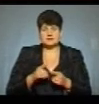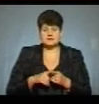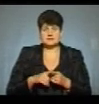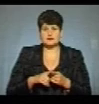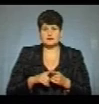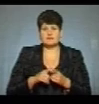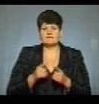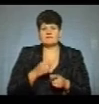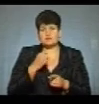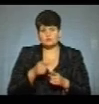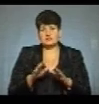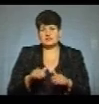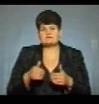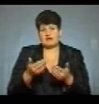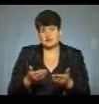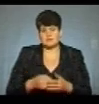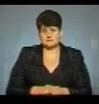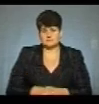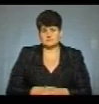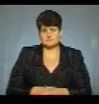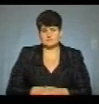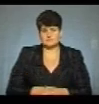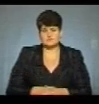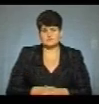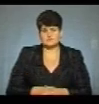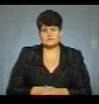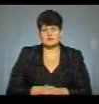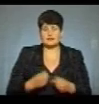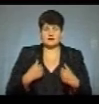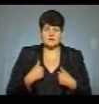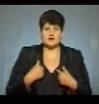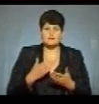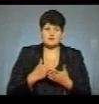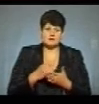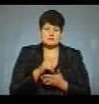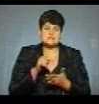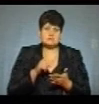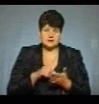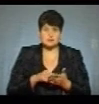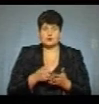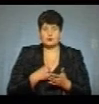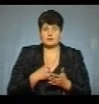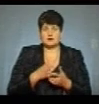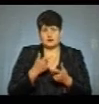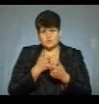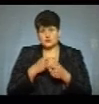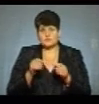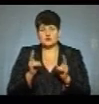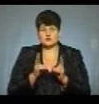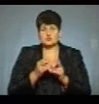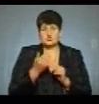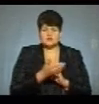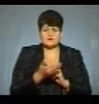органу? Я думаю, що я відповідь дав. Я також маю запитання, тому що ми анонсували зустріч з